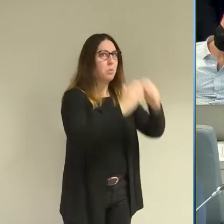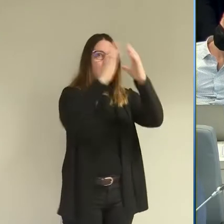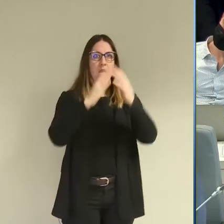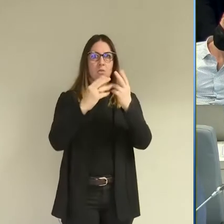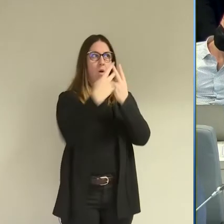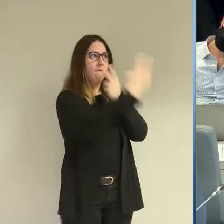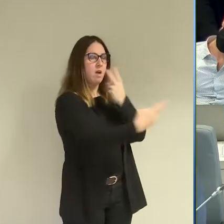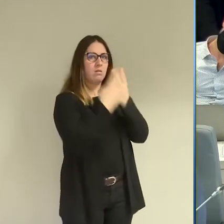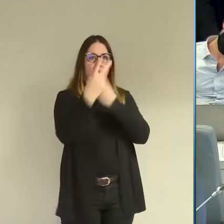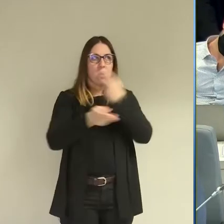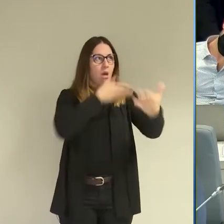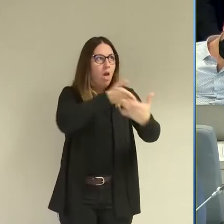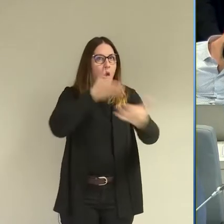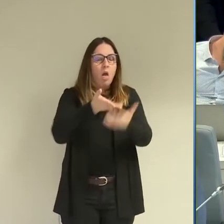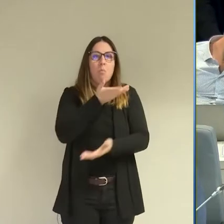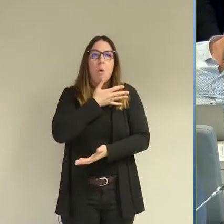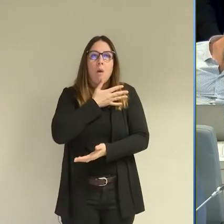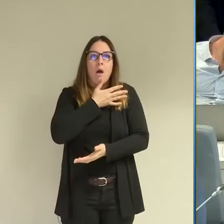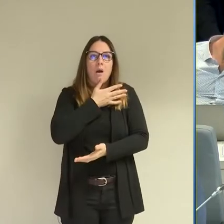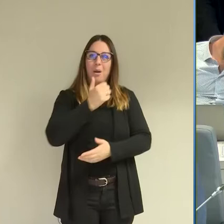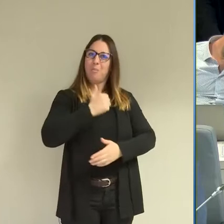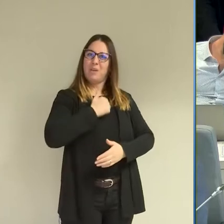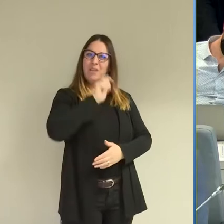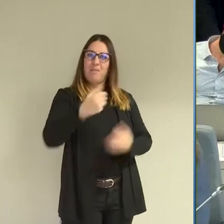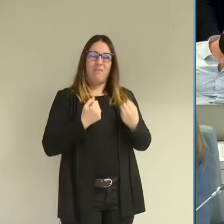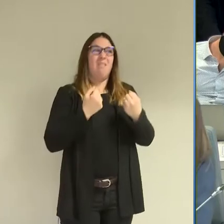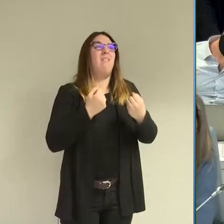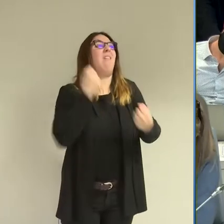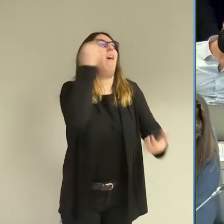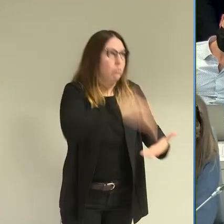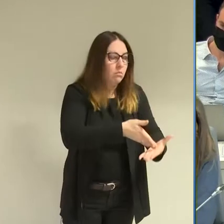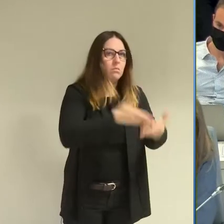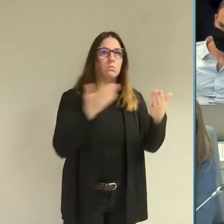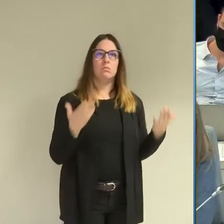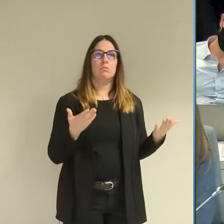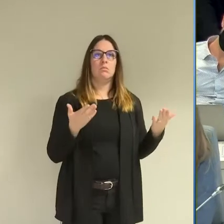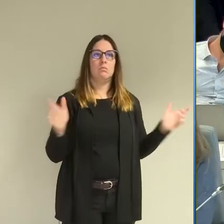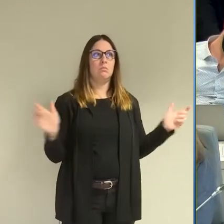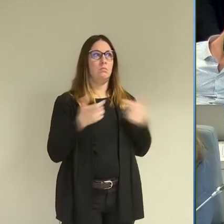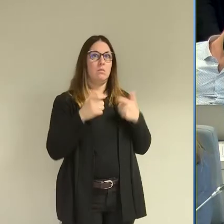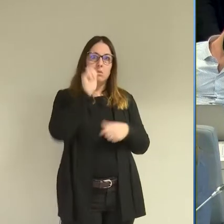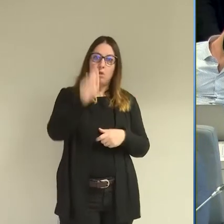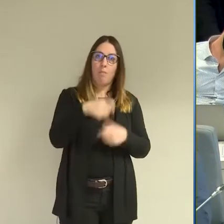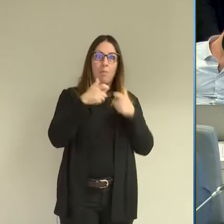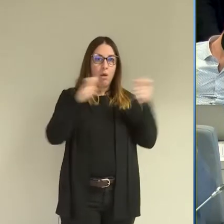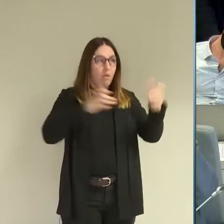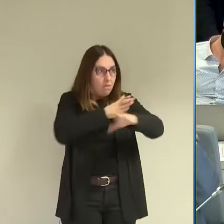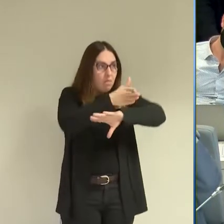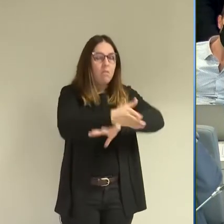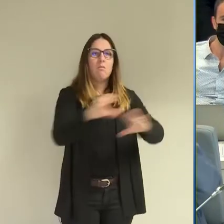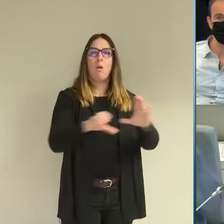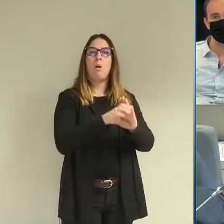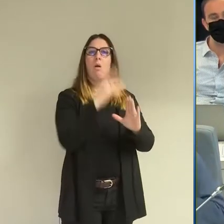et d'accéder donc à leur propriété privée en voiture l'axé est pourtant un droit en code civil